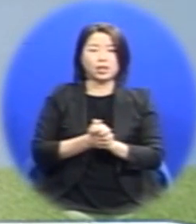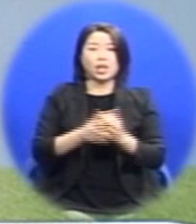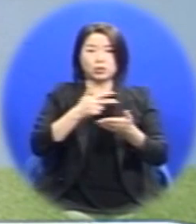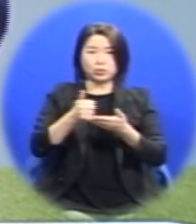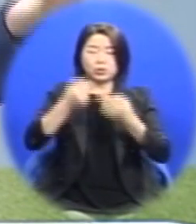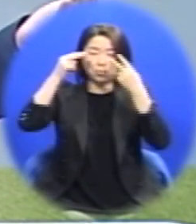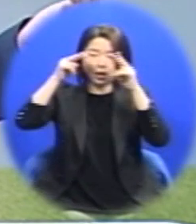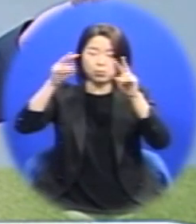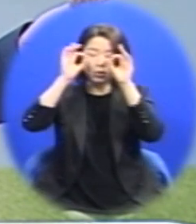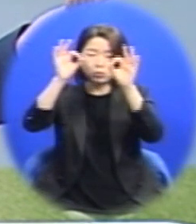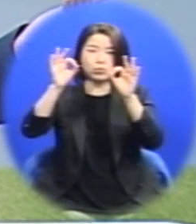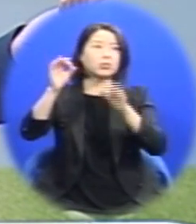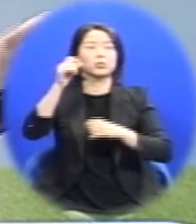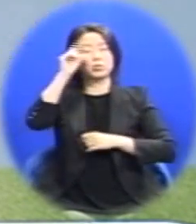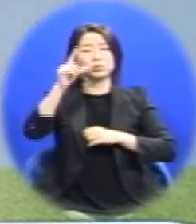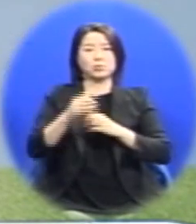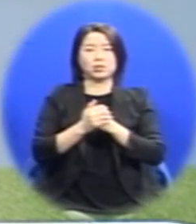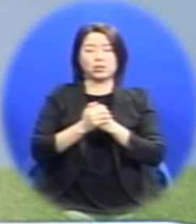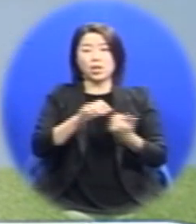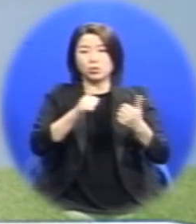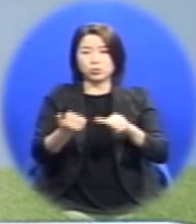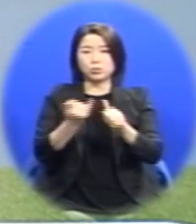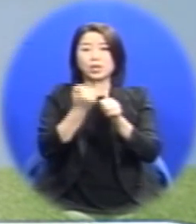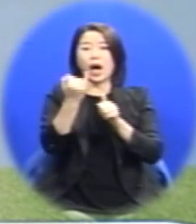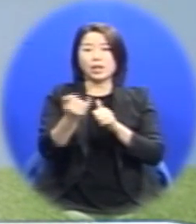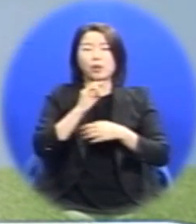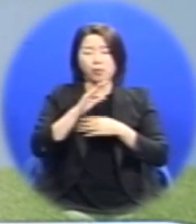주님을 바라보는 눈이 열리면서 죽은 아내만